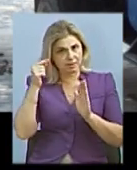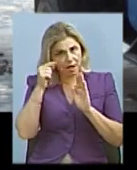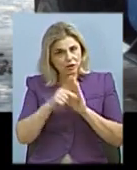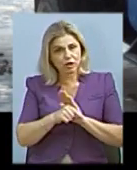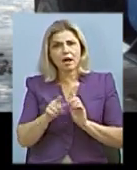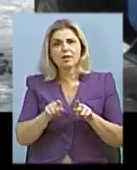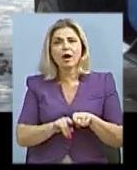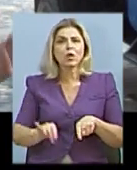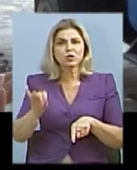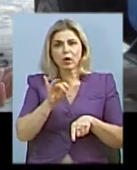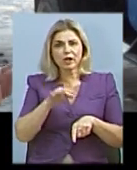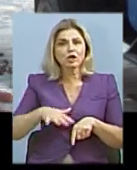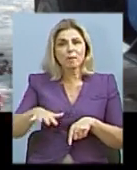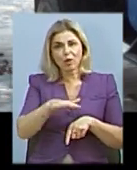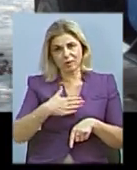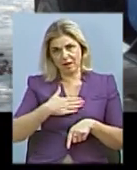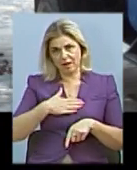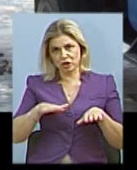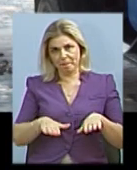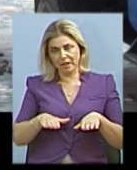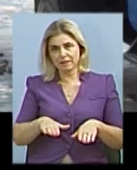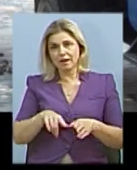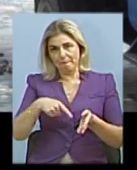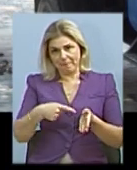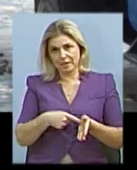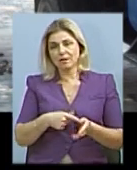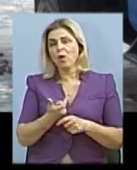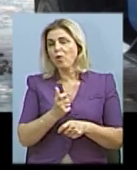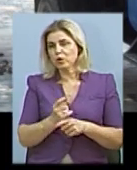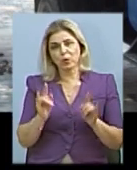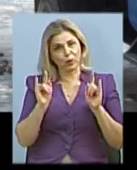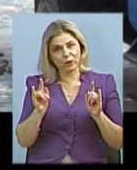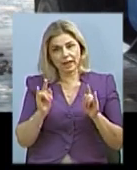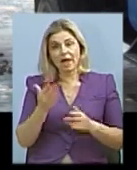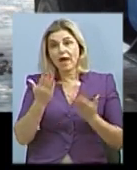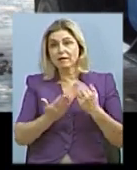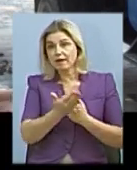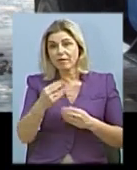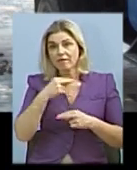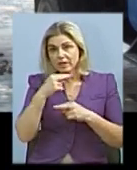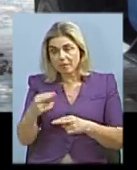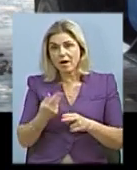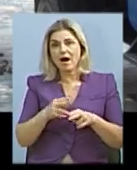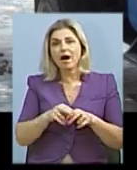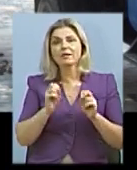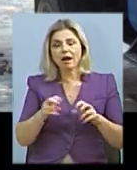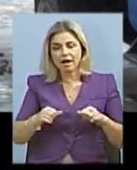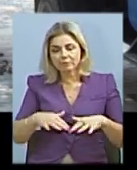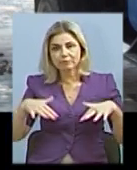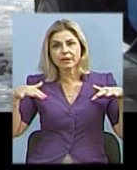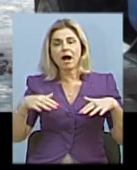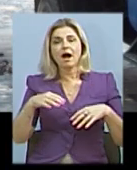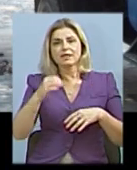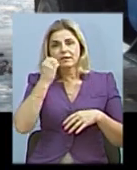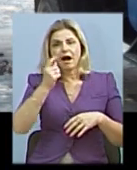Такий історичний простір в нашому місті. Дуже крутий. Якщо ви звернули увагу, воно навіть амфітеатром таким природним